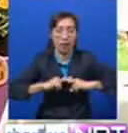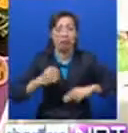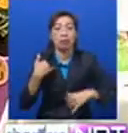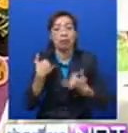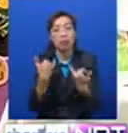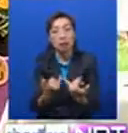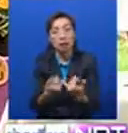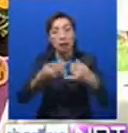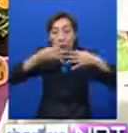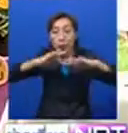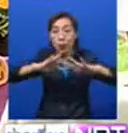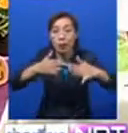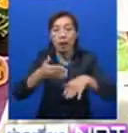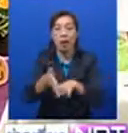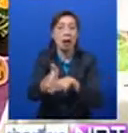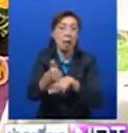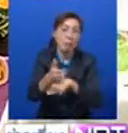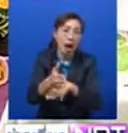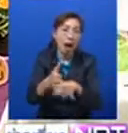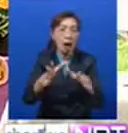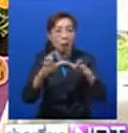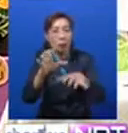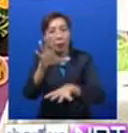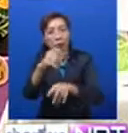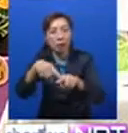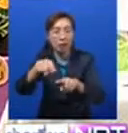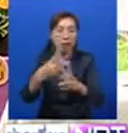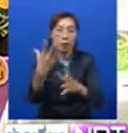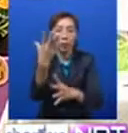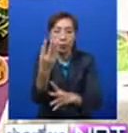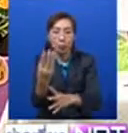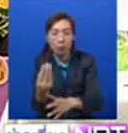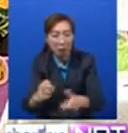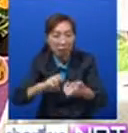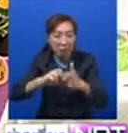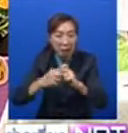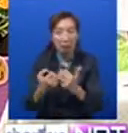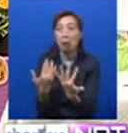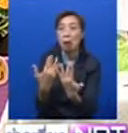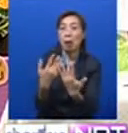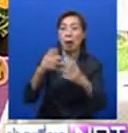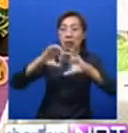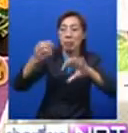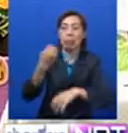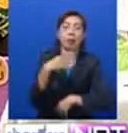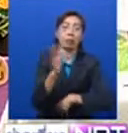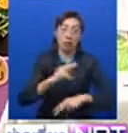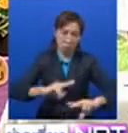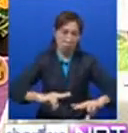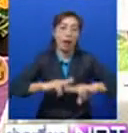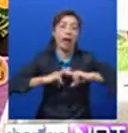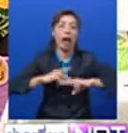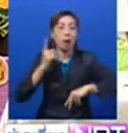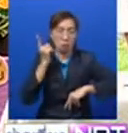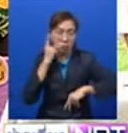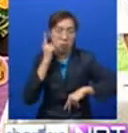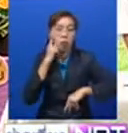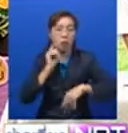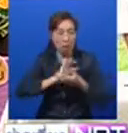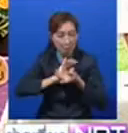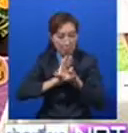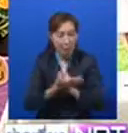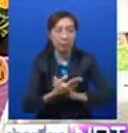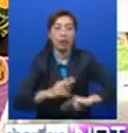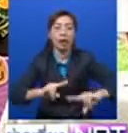เรื่องของสัตว์น้ำต่างๆลดลงจนถึงขั้นวิกฤตแล้วถึงจะมาปรับเปลี่ยนพฤติกรรมกันแต่ชาวประมงที่นี่เลือกที่จะปรับ